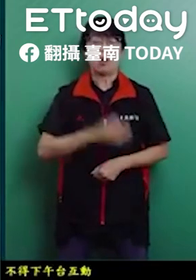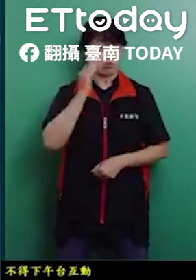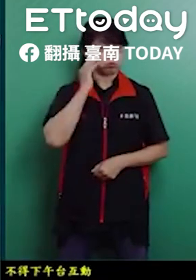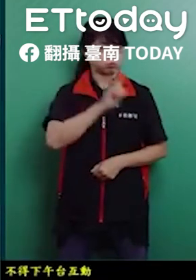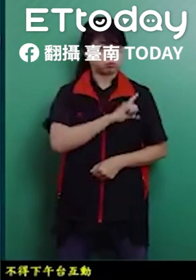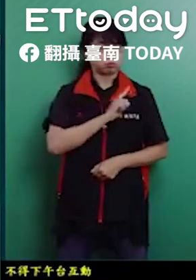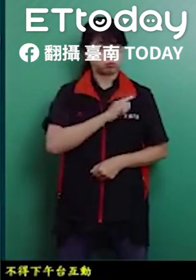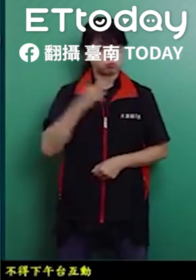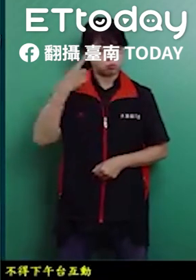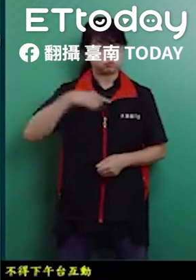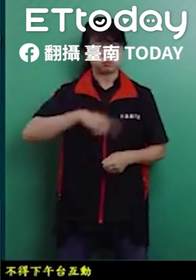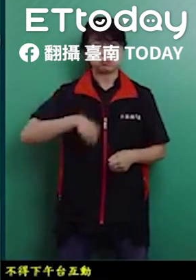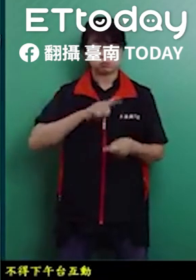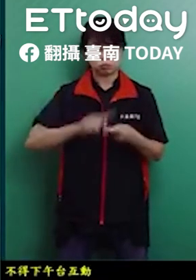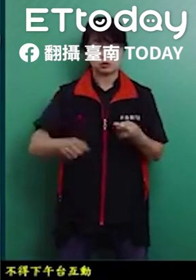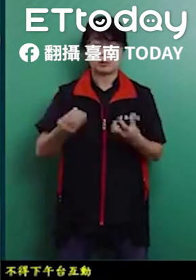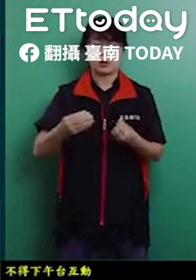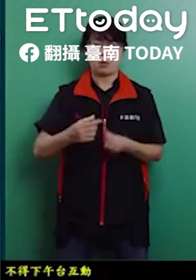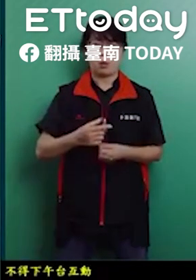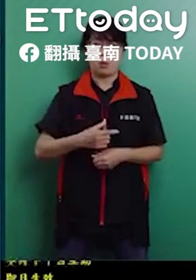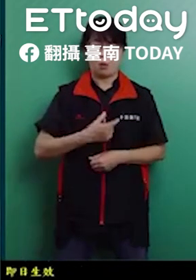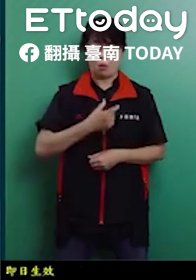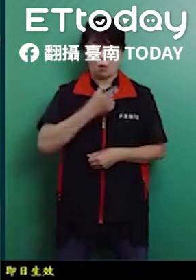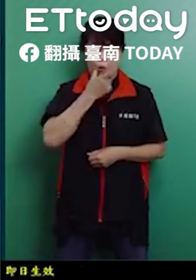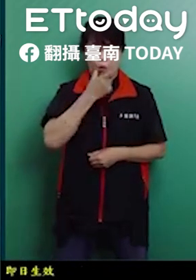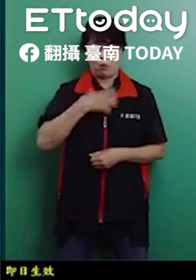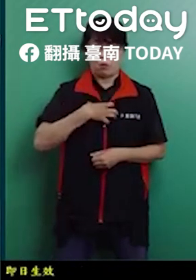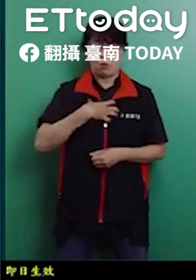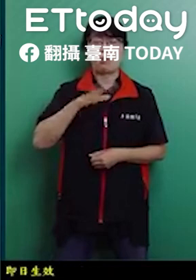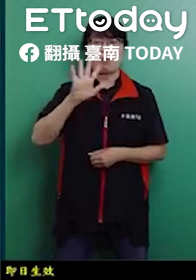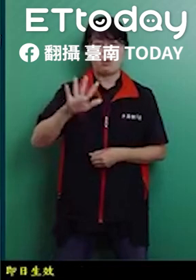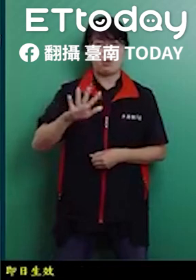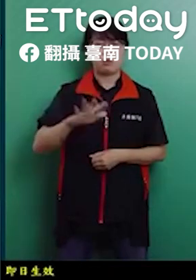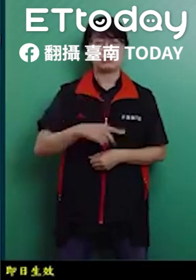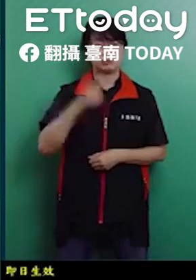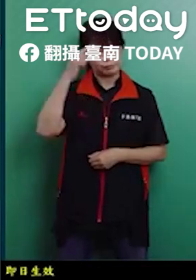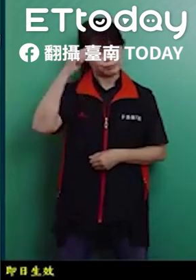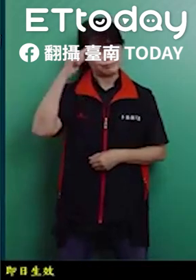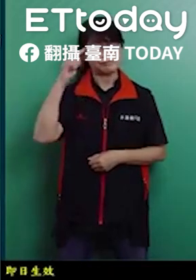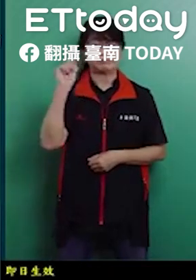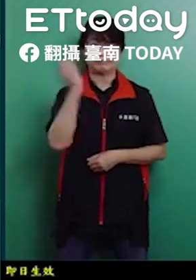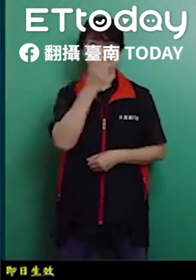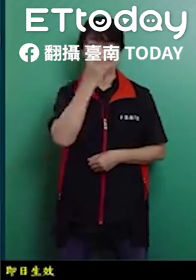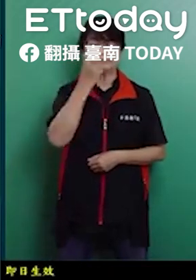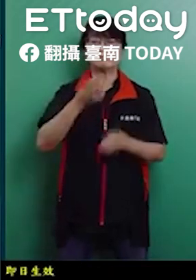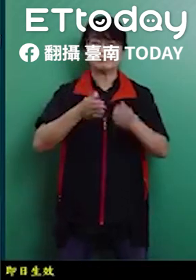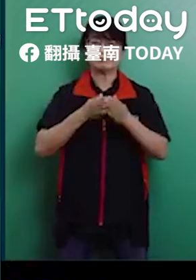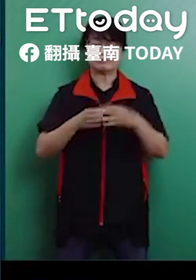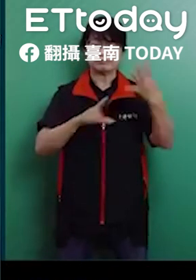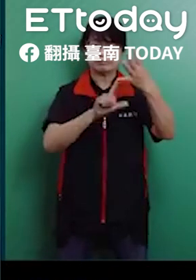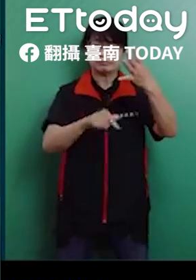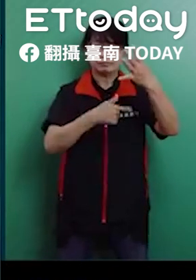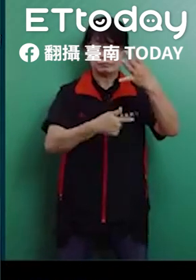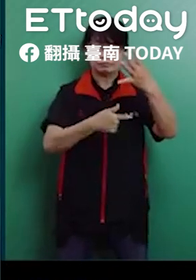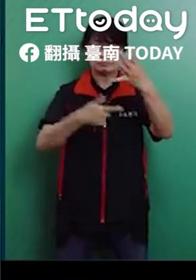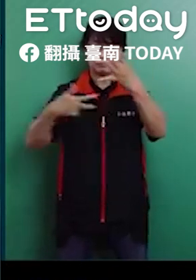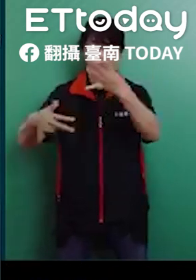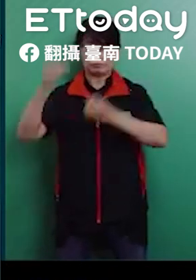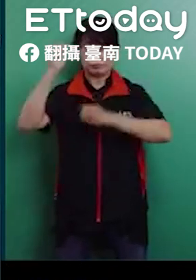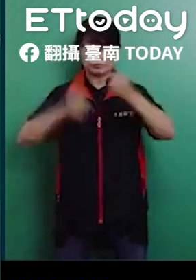哦没有症状，但是有风险，你可到一些足迹，会觉得自己觉得怪怪的，想要筛检，请在4月6号到